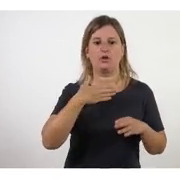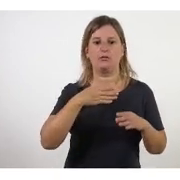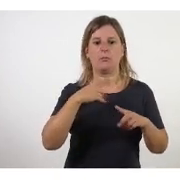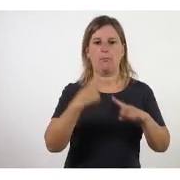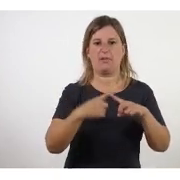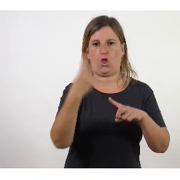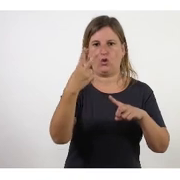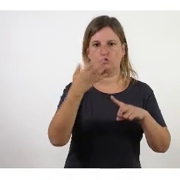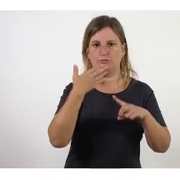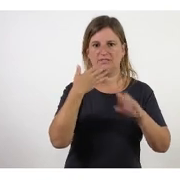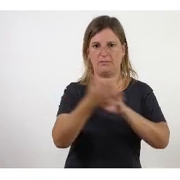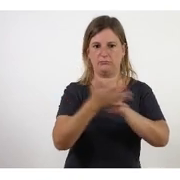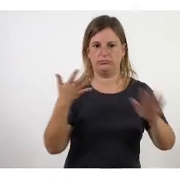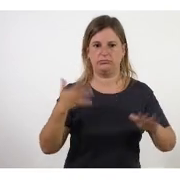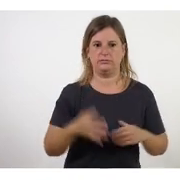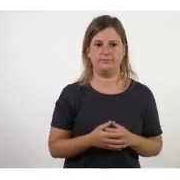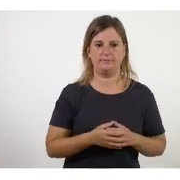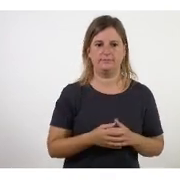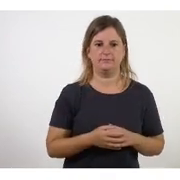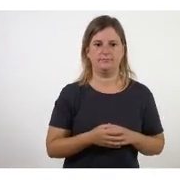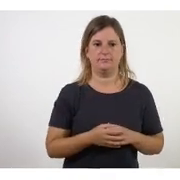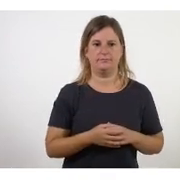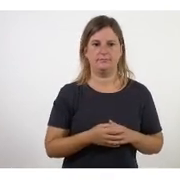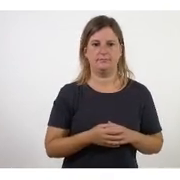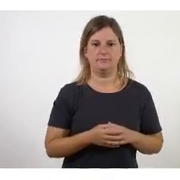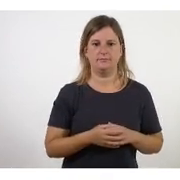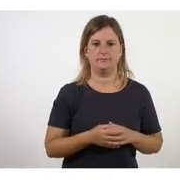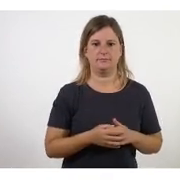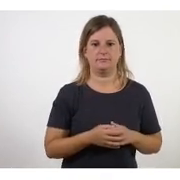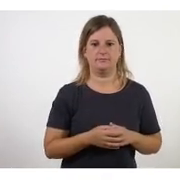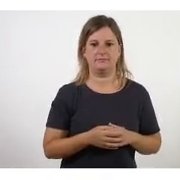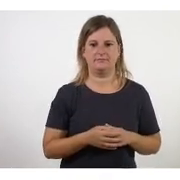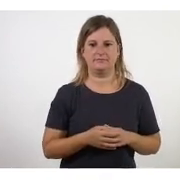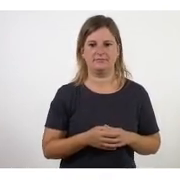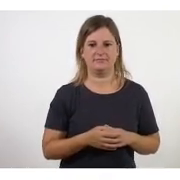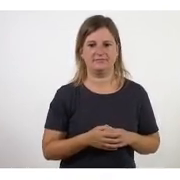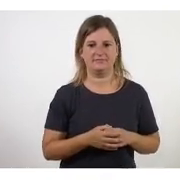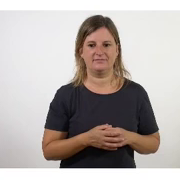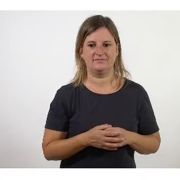velocitat tot el clip. I veure que...